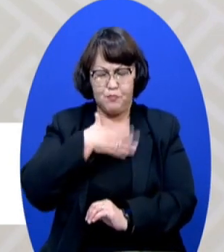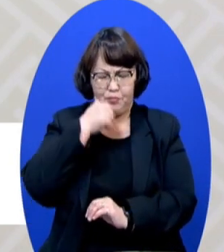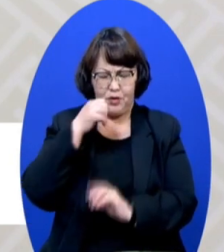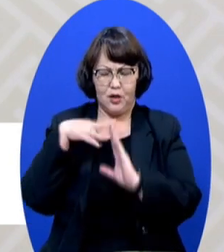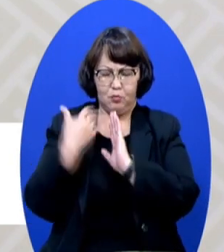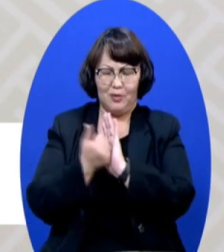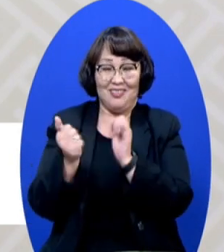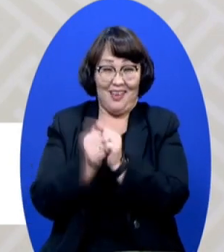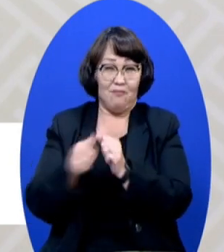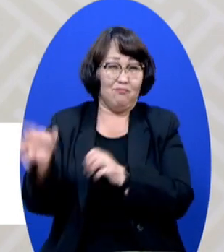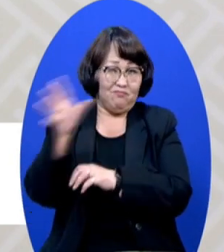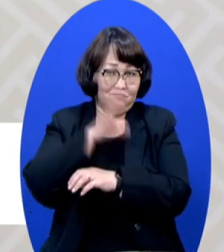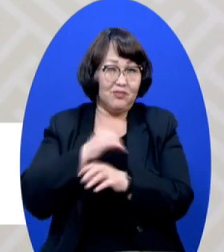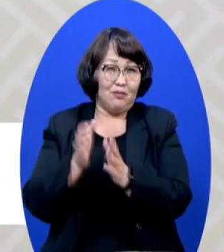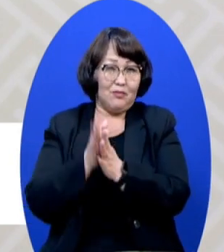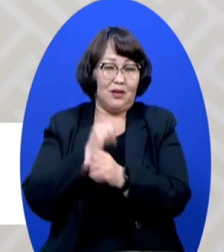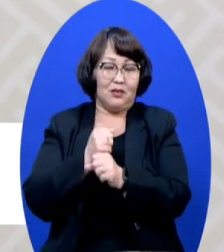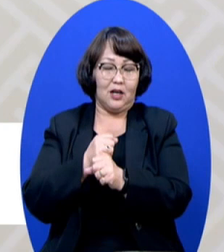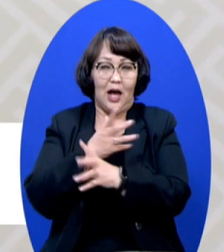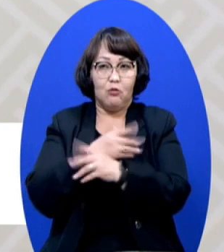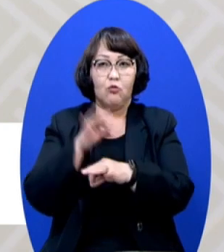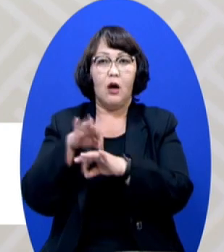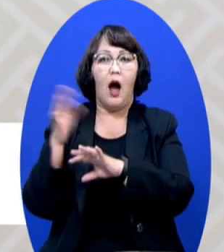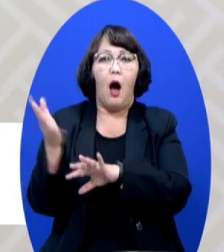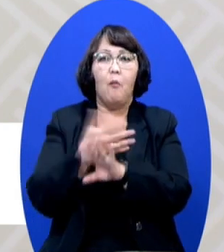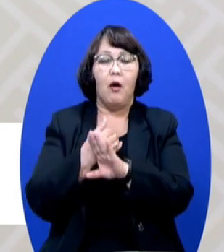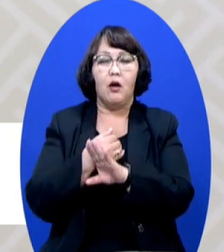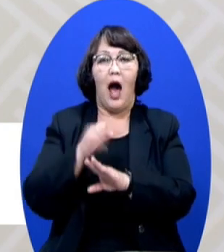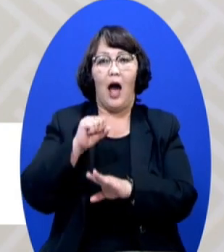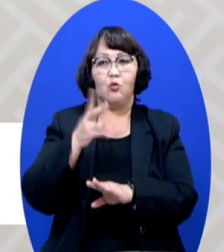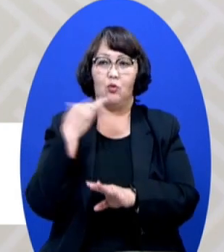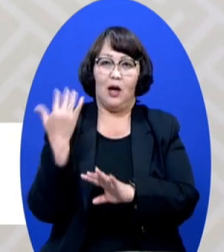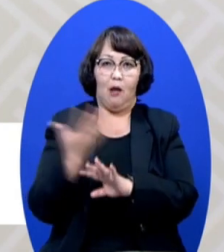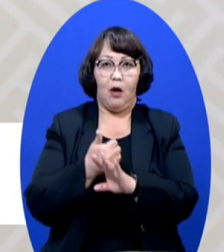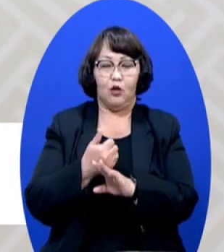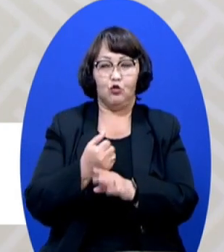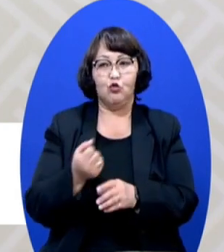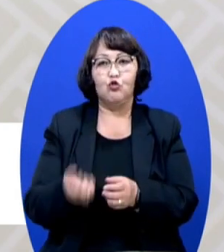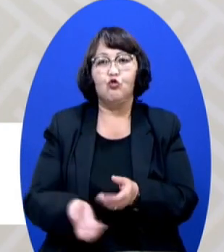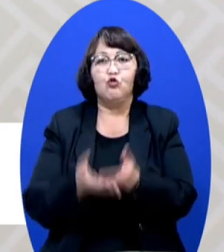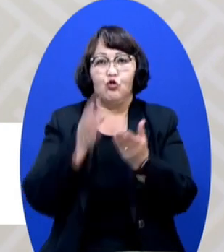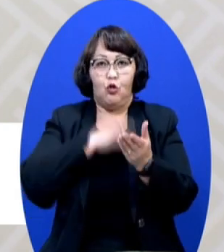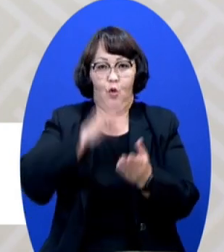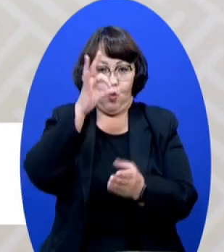нийт хүн амын халдвар авах эрсдлийг бууруулж аюулгүй байхад хувь нэмэр оруулдаг юм аа.